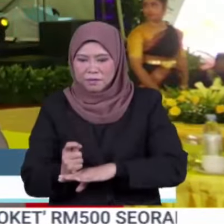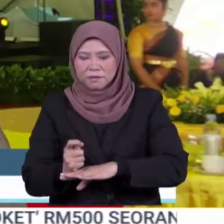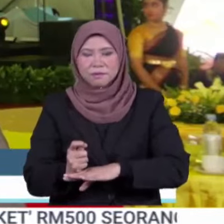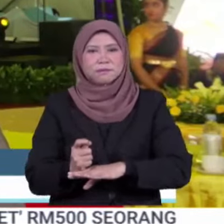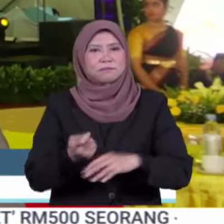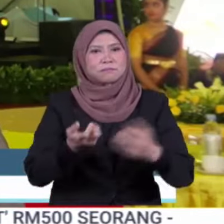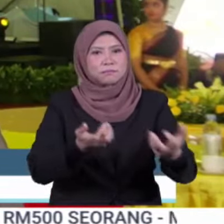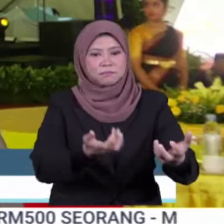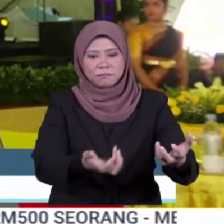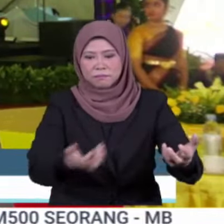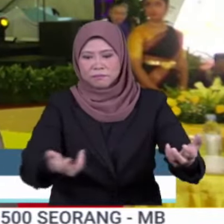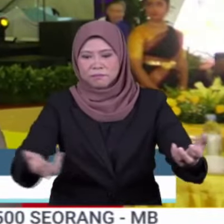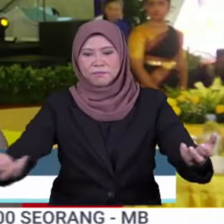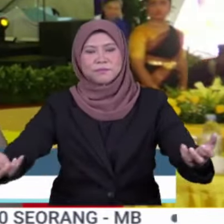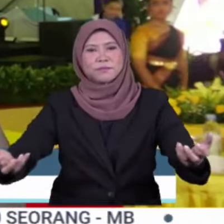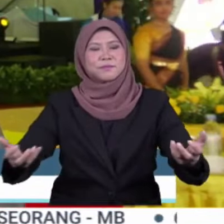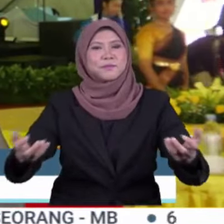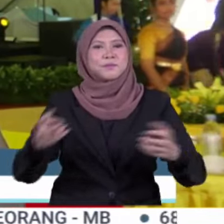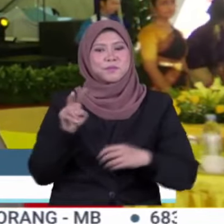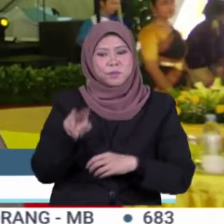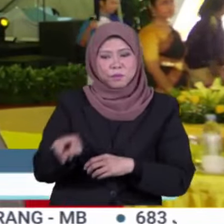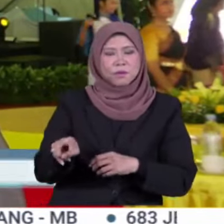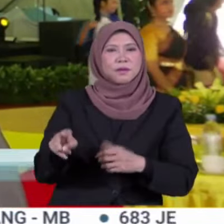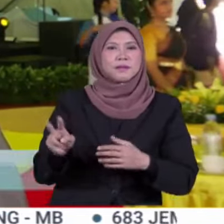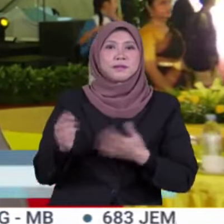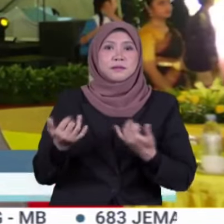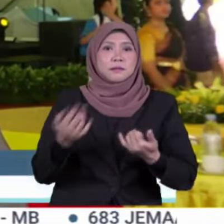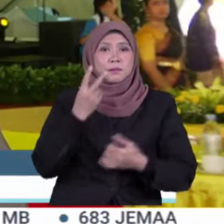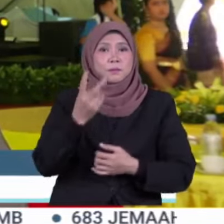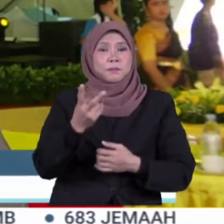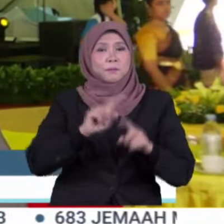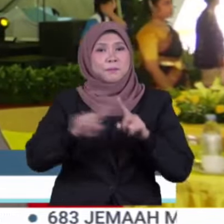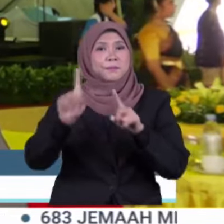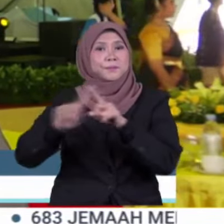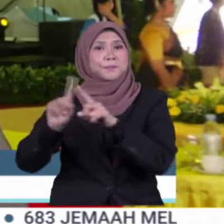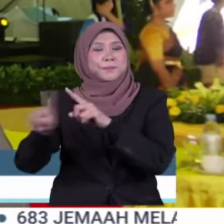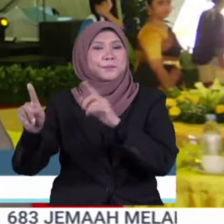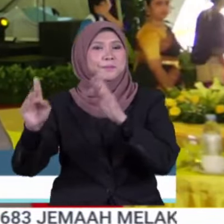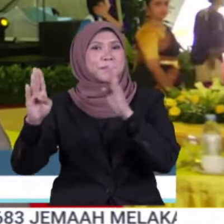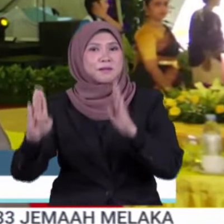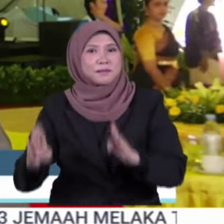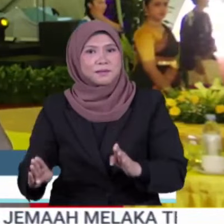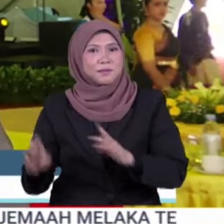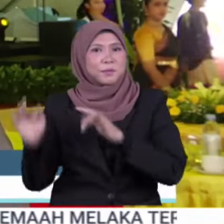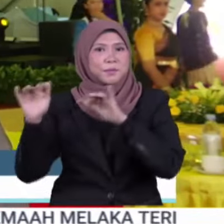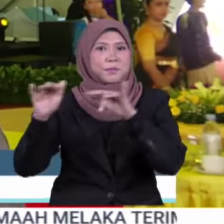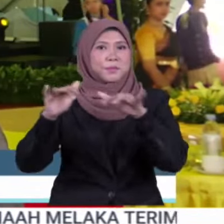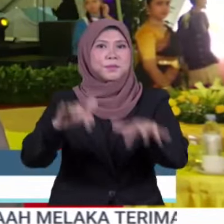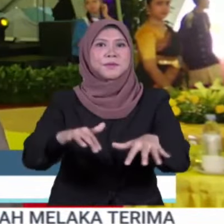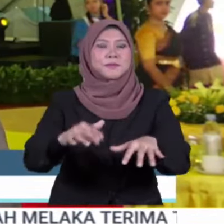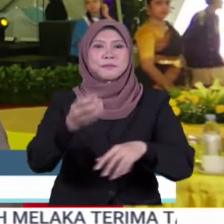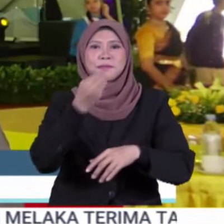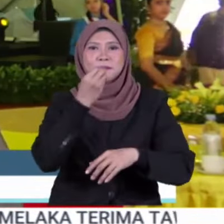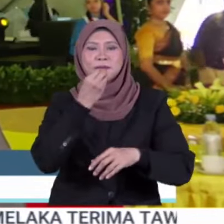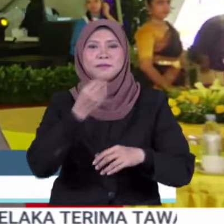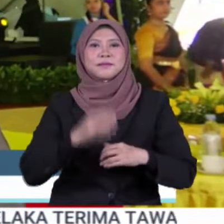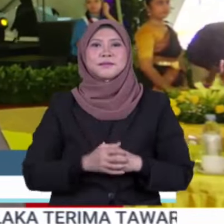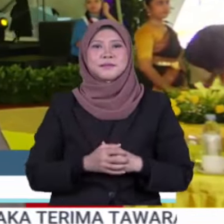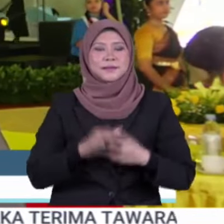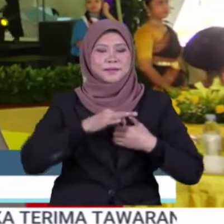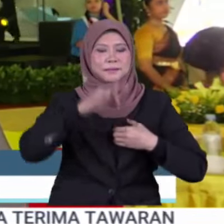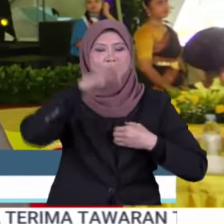yang hari-hari pun kita dapat. Tapi disebabkan kemeriahan pelbagai kaum yang hadir pada ini, semangat